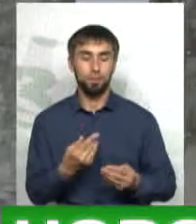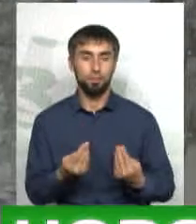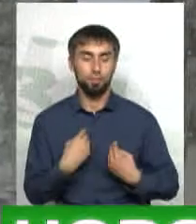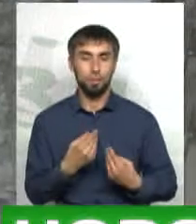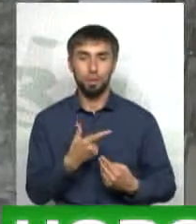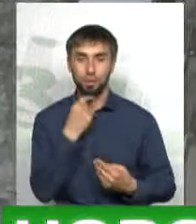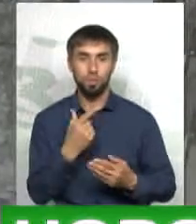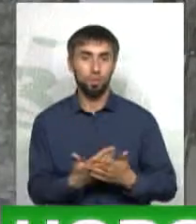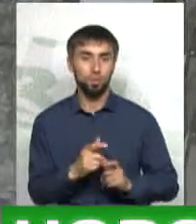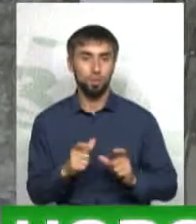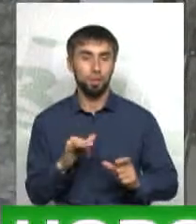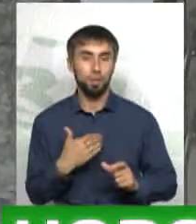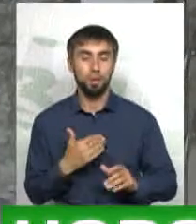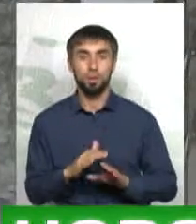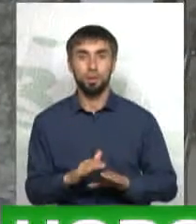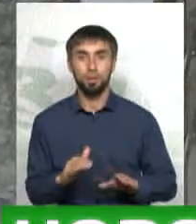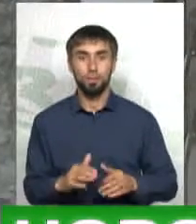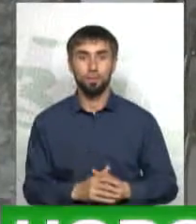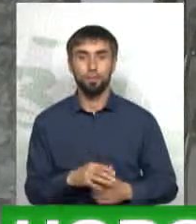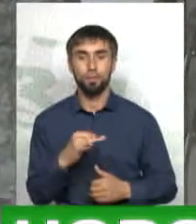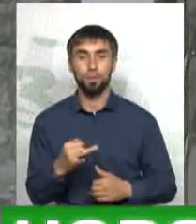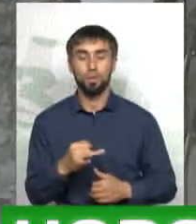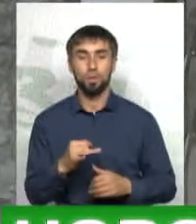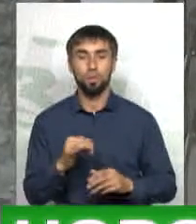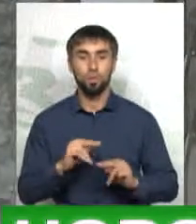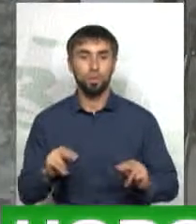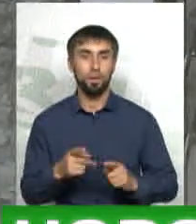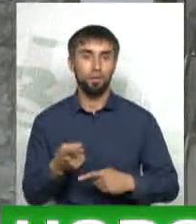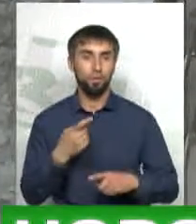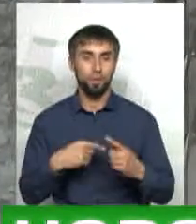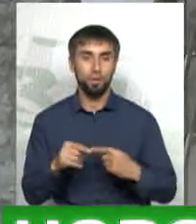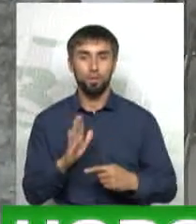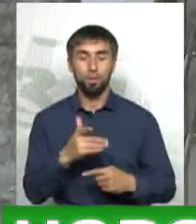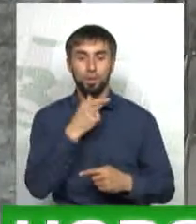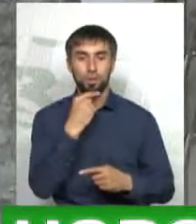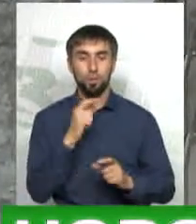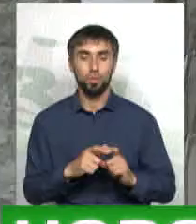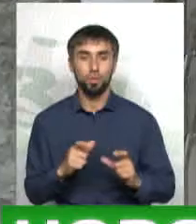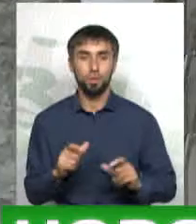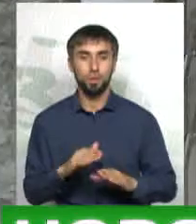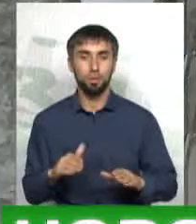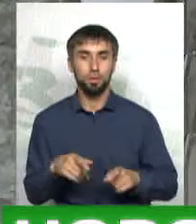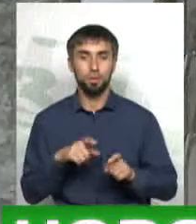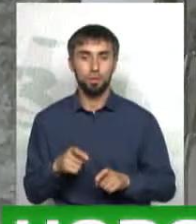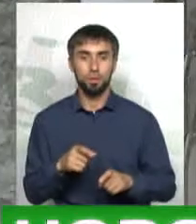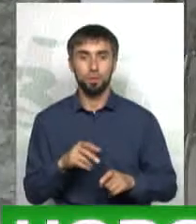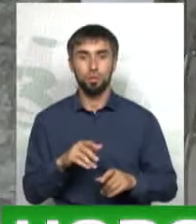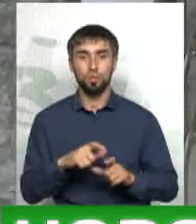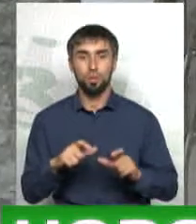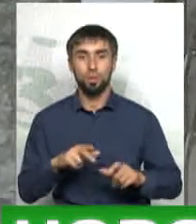красивую новую школу. И наши дети, и учителя вернутся в красивую школу. Дети сядут за школьной